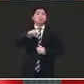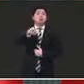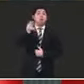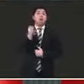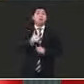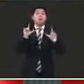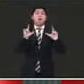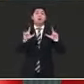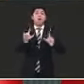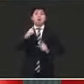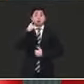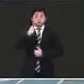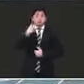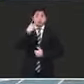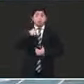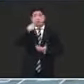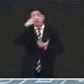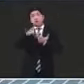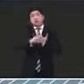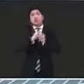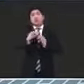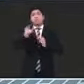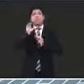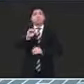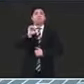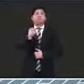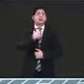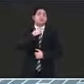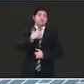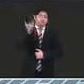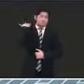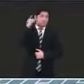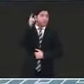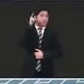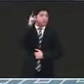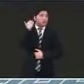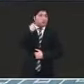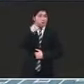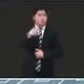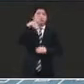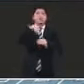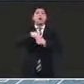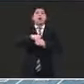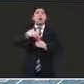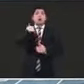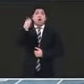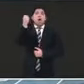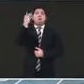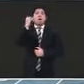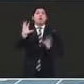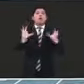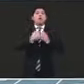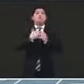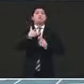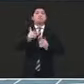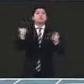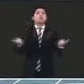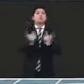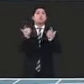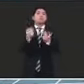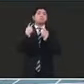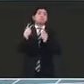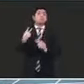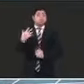karşılayacağına inanıyor geçtiğimiz çarşamba günü mecliste yaptığımız Ak Parti grup toplantısında